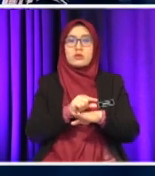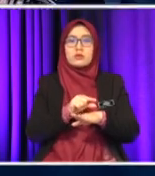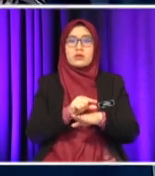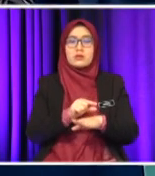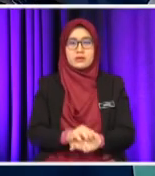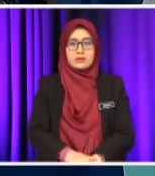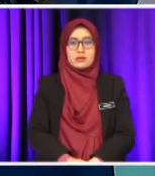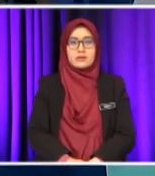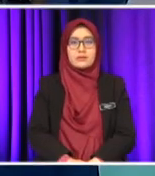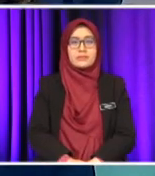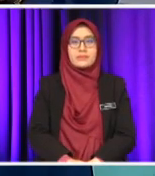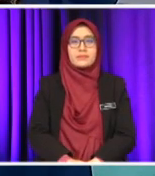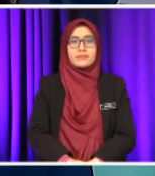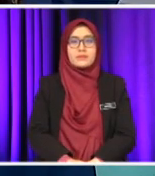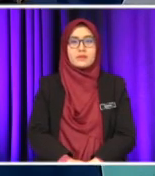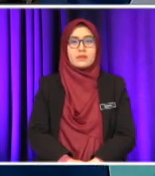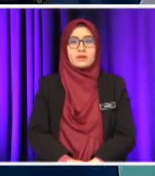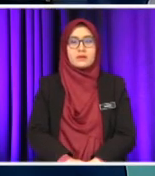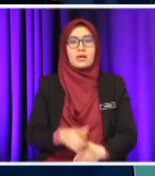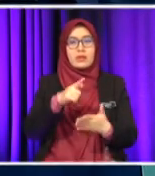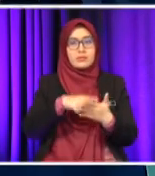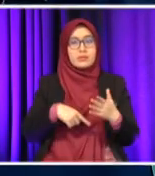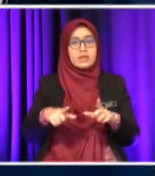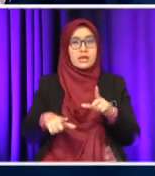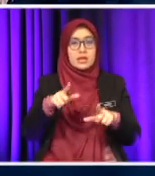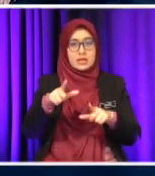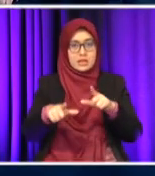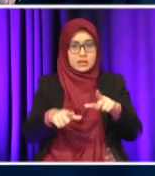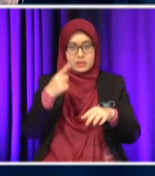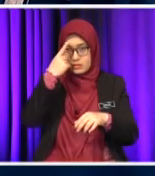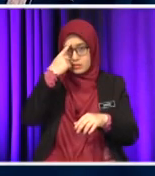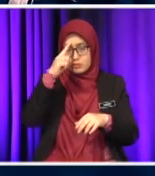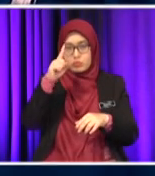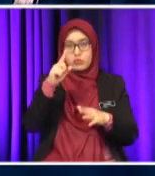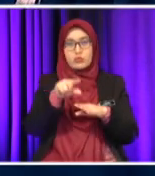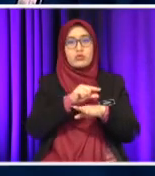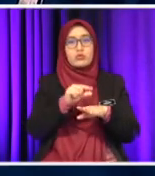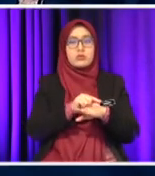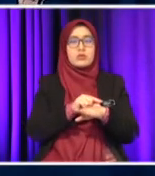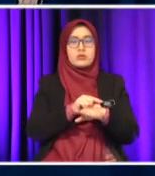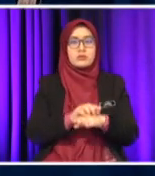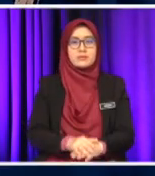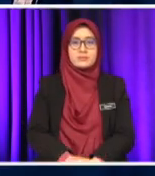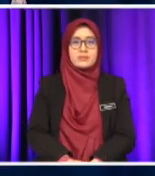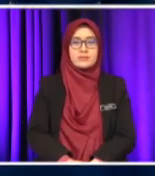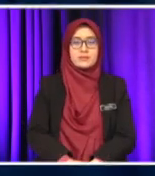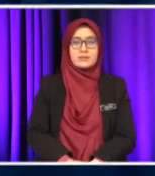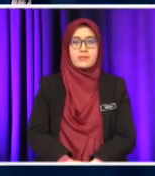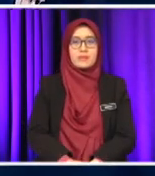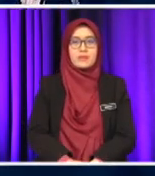dari segi penggunaan dan pengendalian produk tidak kita tidak mempromosi kita cakap produk kita tuh